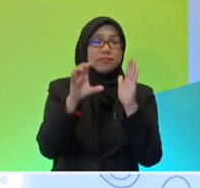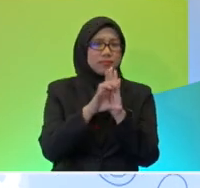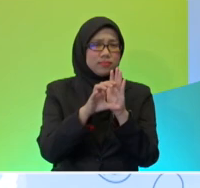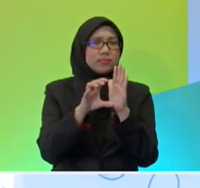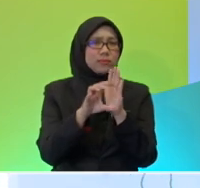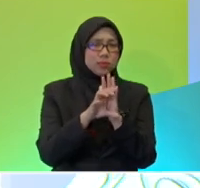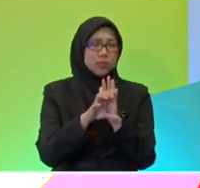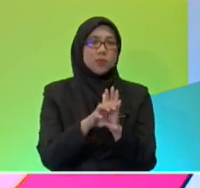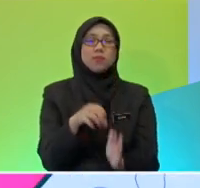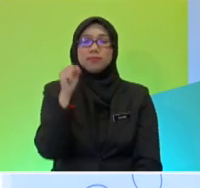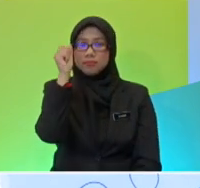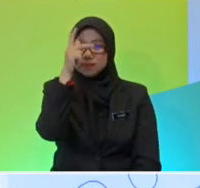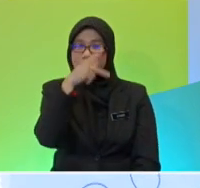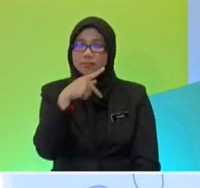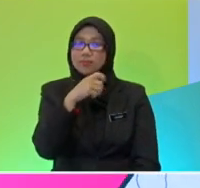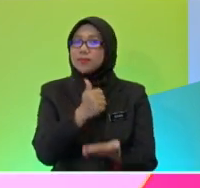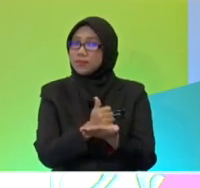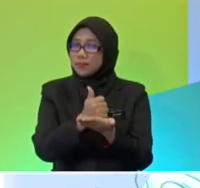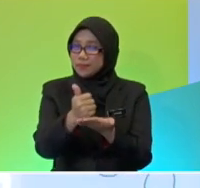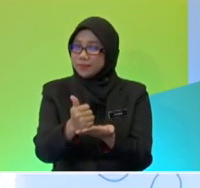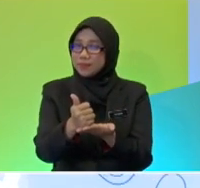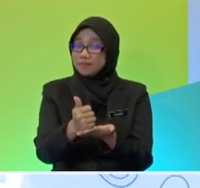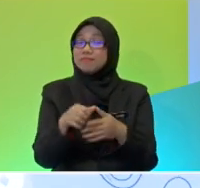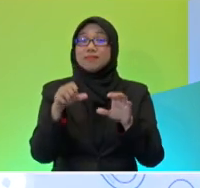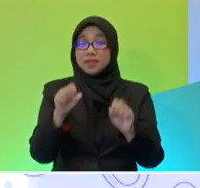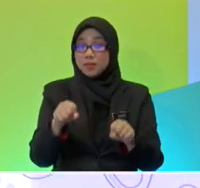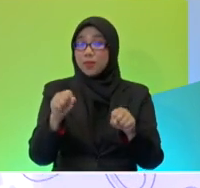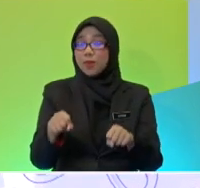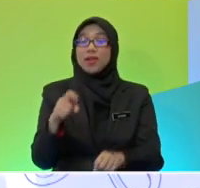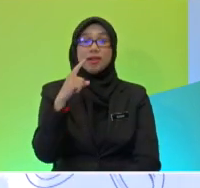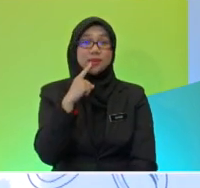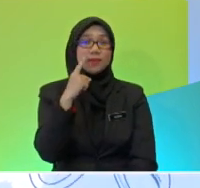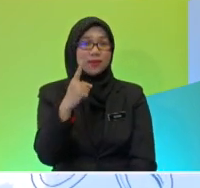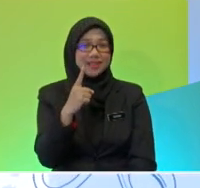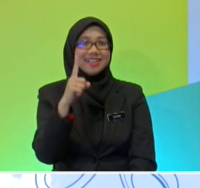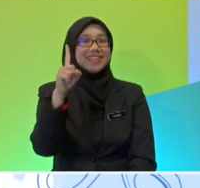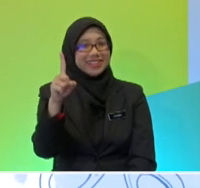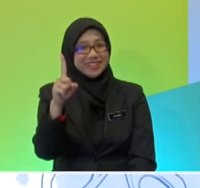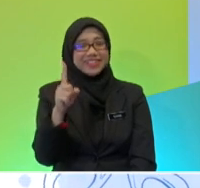amanah Nabi Muhammad Sallallahu Alaihi Wasallam boleh Tolong sebutkan satu